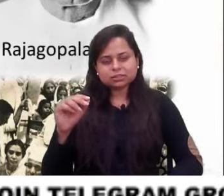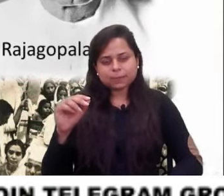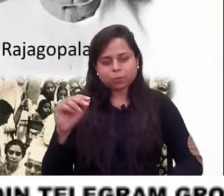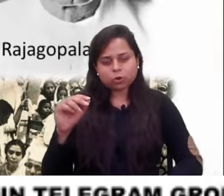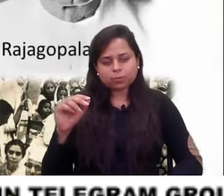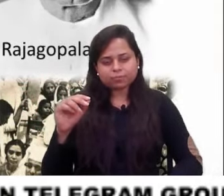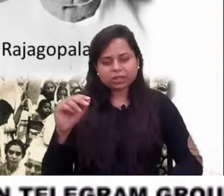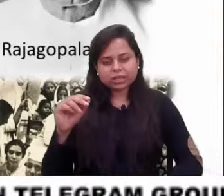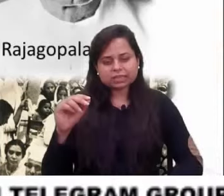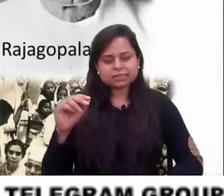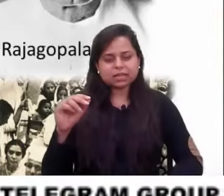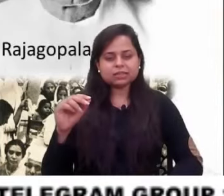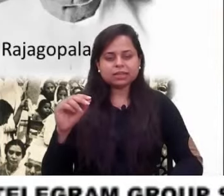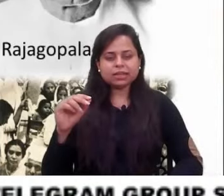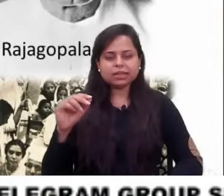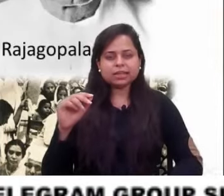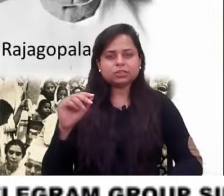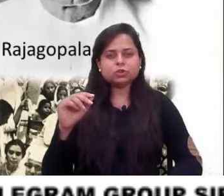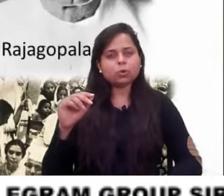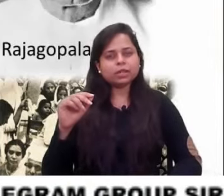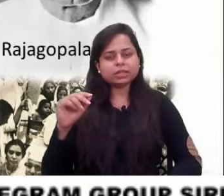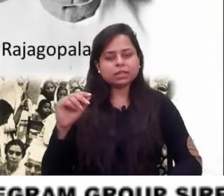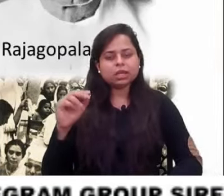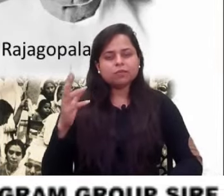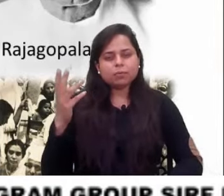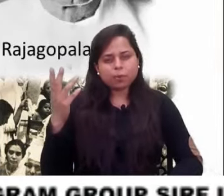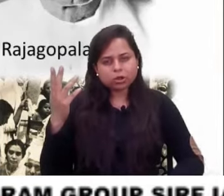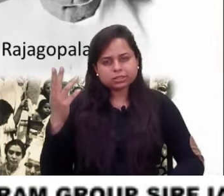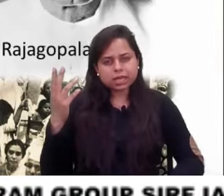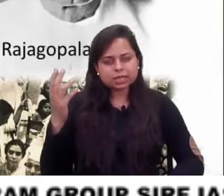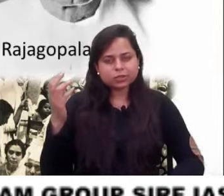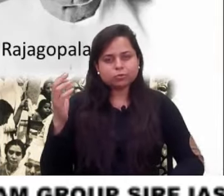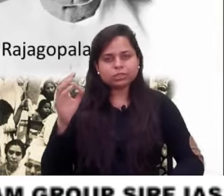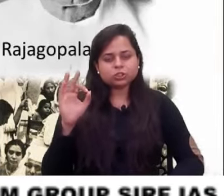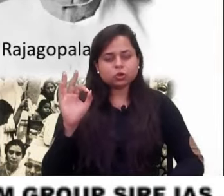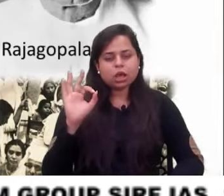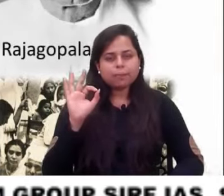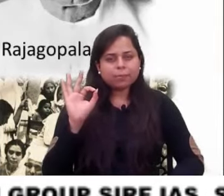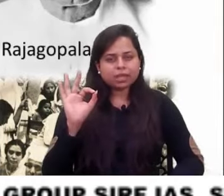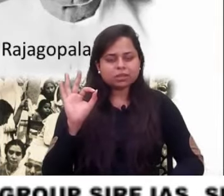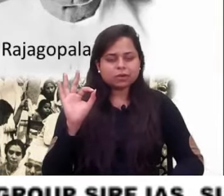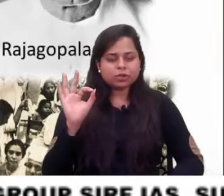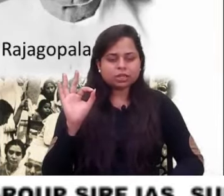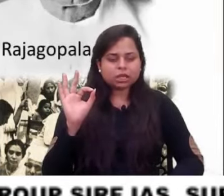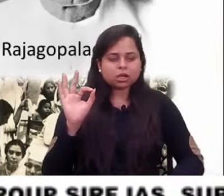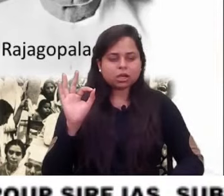सब को एक साथ करने के लिए जो थे वह बहुत सारे